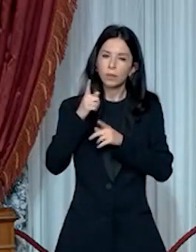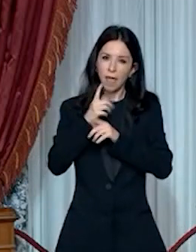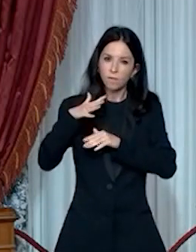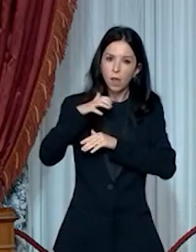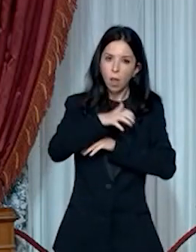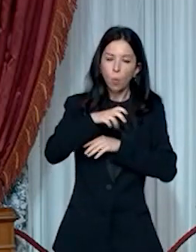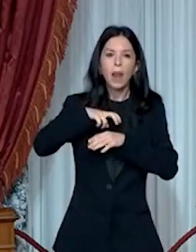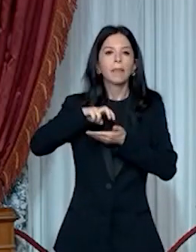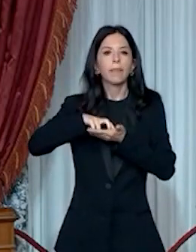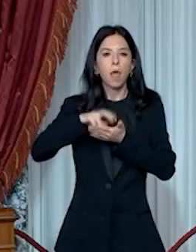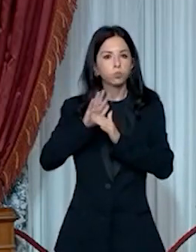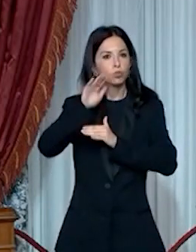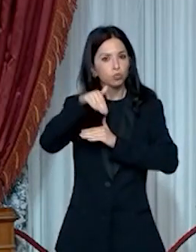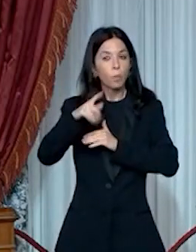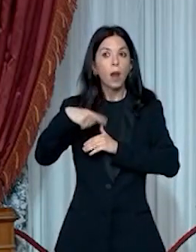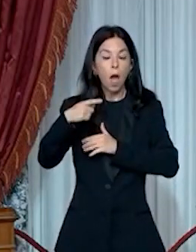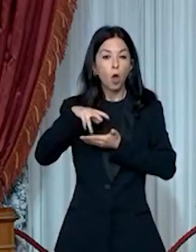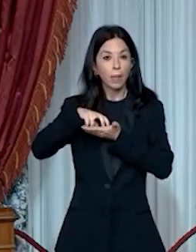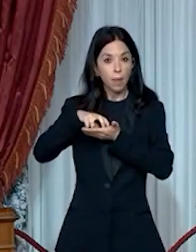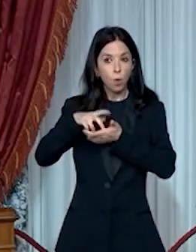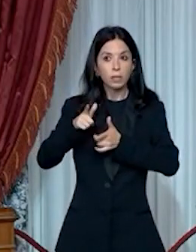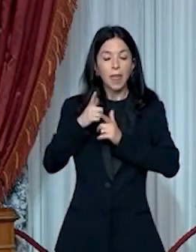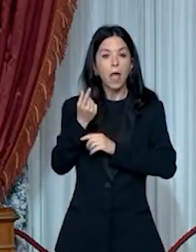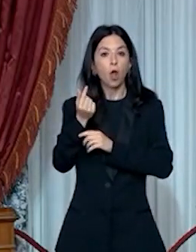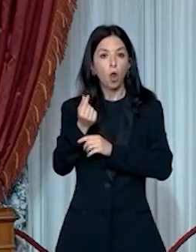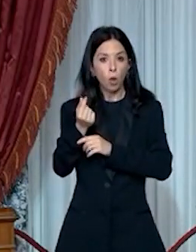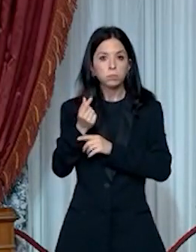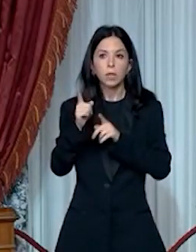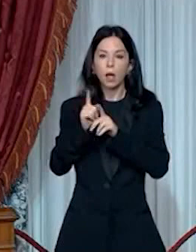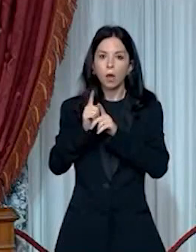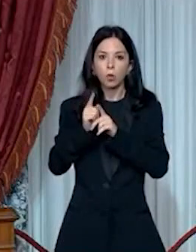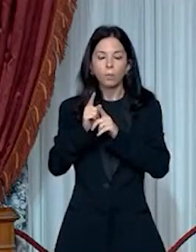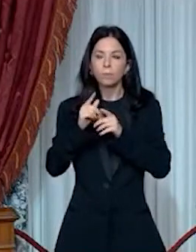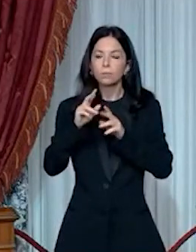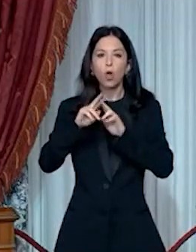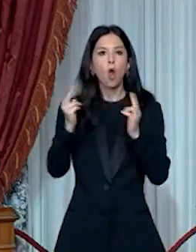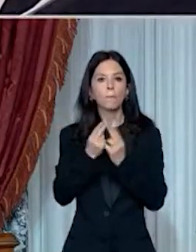fondo che ancora impediscono alla nostra economia di dispiegare appieno le proprie potenzialità.